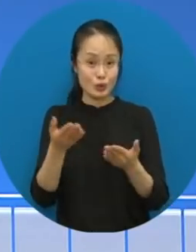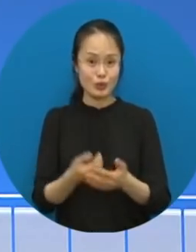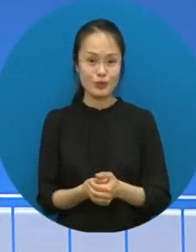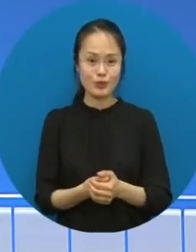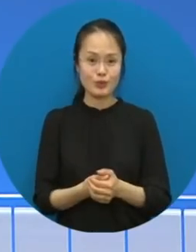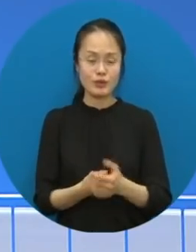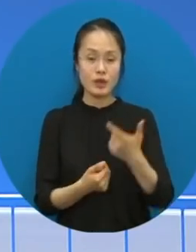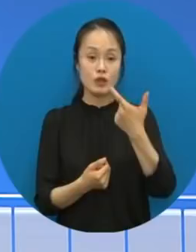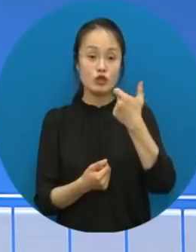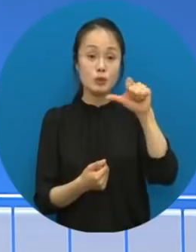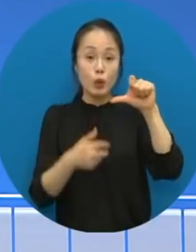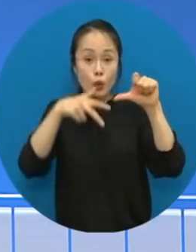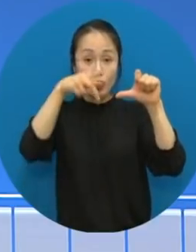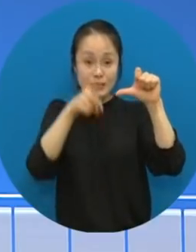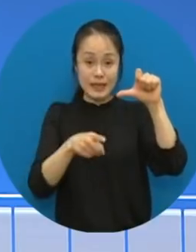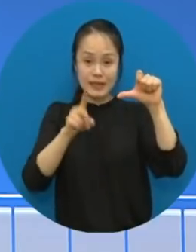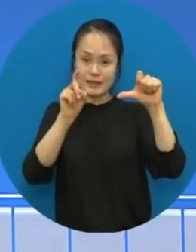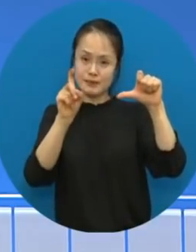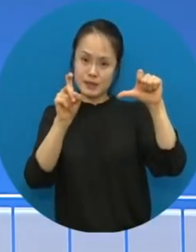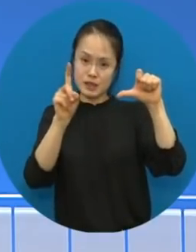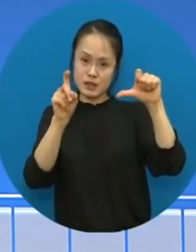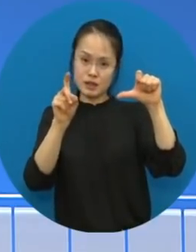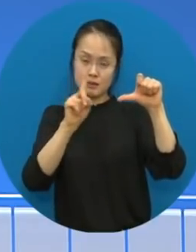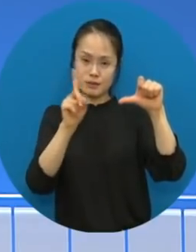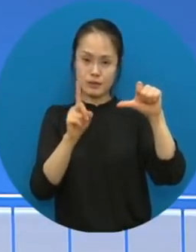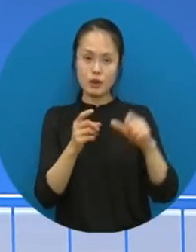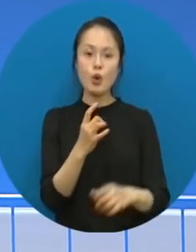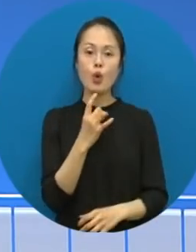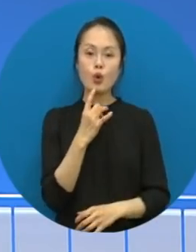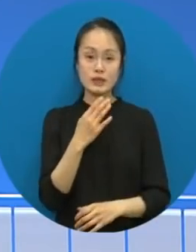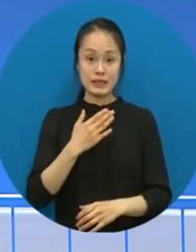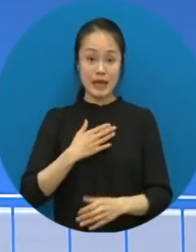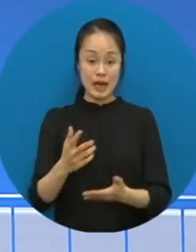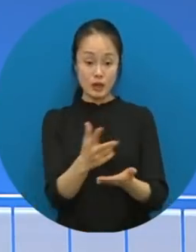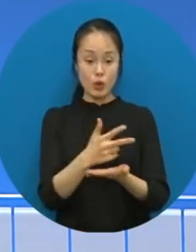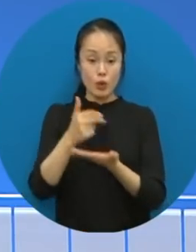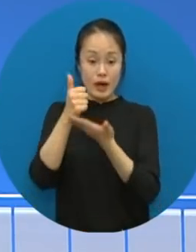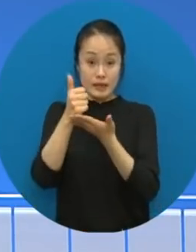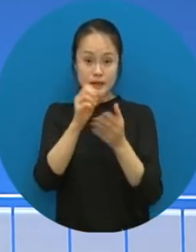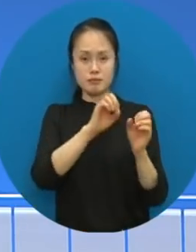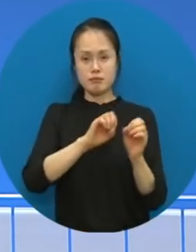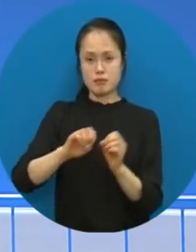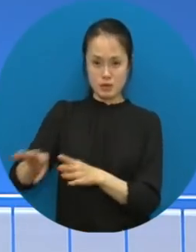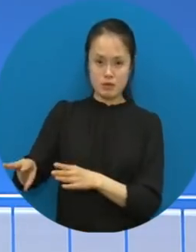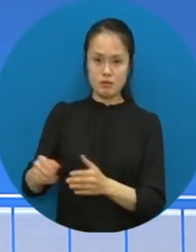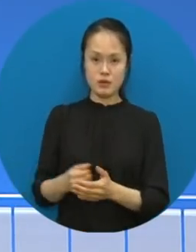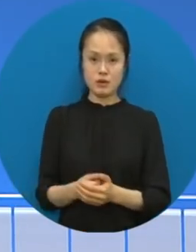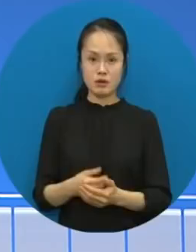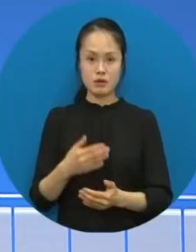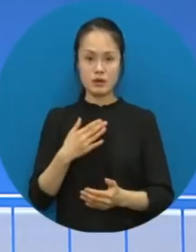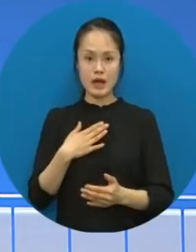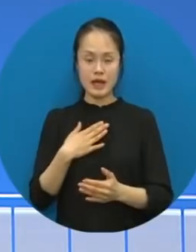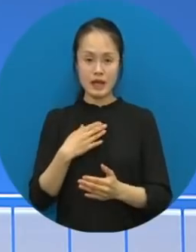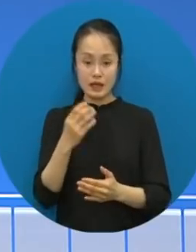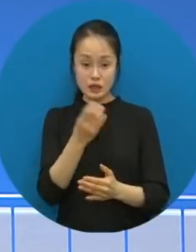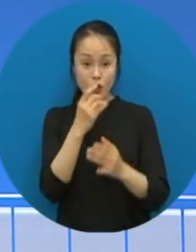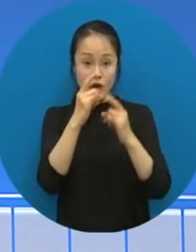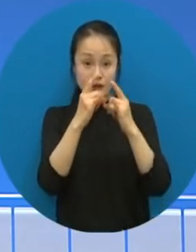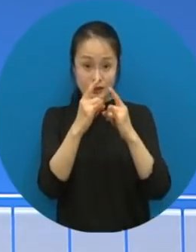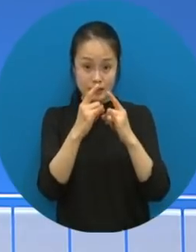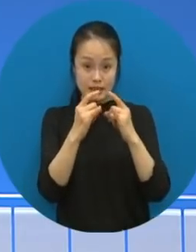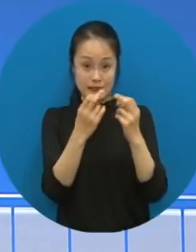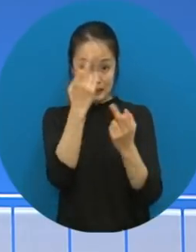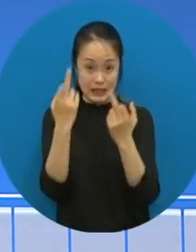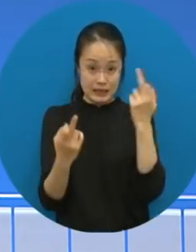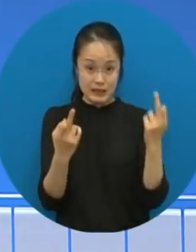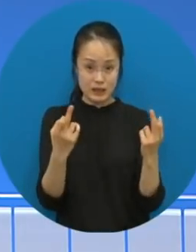65장 11절입니다. 오직 나 여호와를 버리며 나의 성산을 잇고